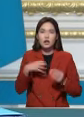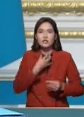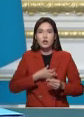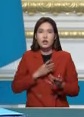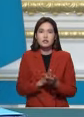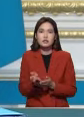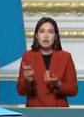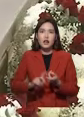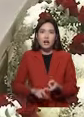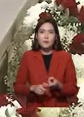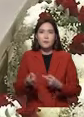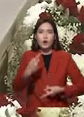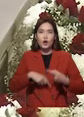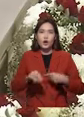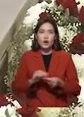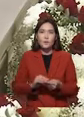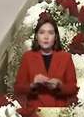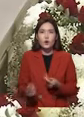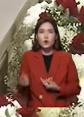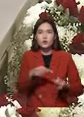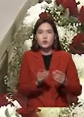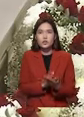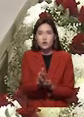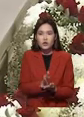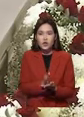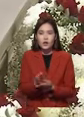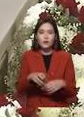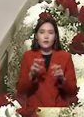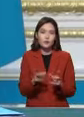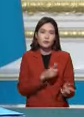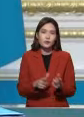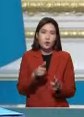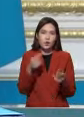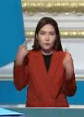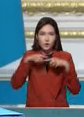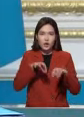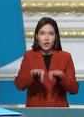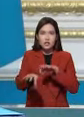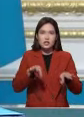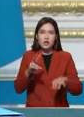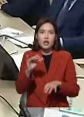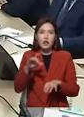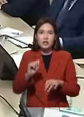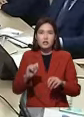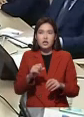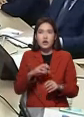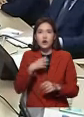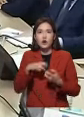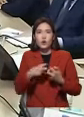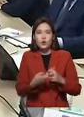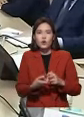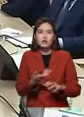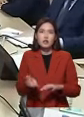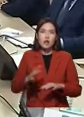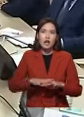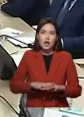зерттеу жүргізу жөніндегі ынтымақтастықты жандандыру үшін бірыңғай жол картасы жүзеге асырылып жатыр. Мұндай күрделі проблеманы шешуге бір